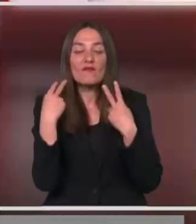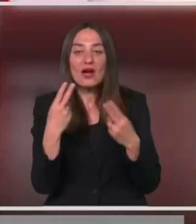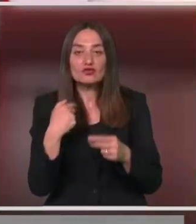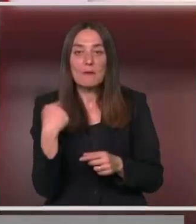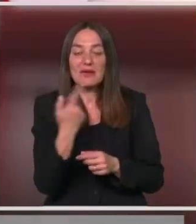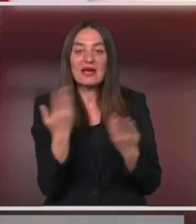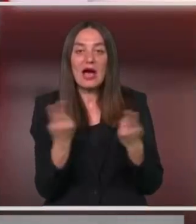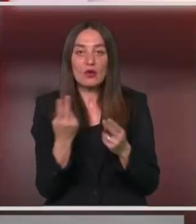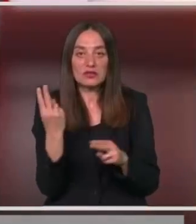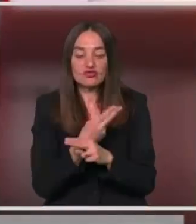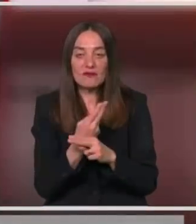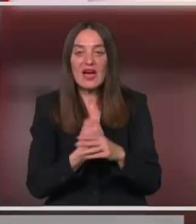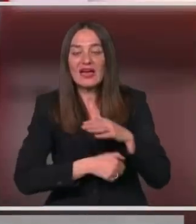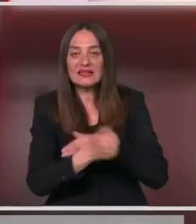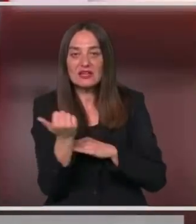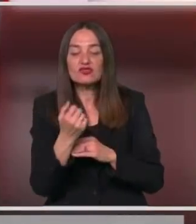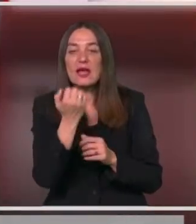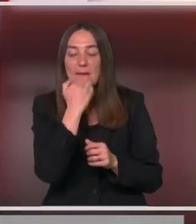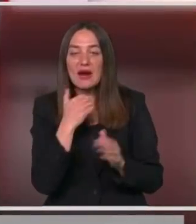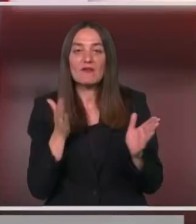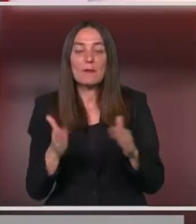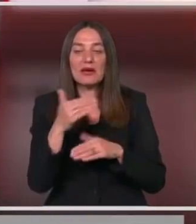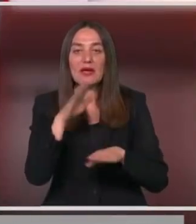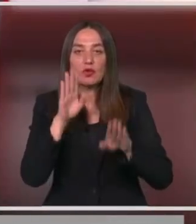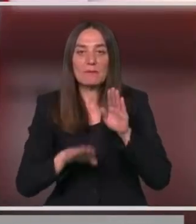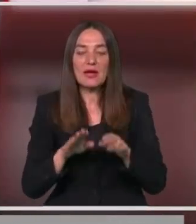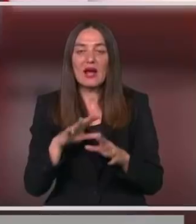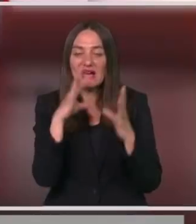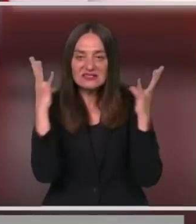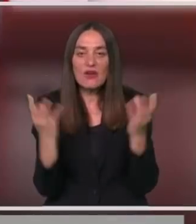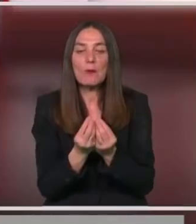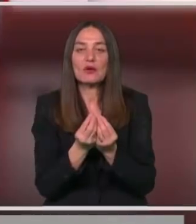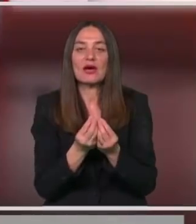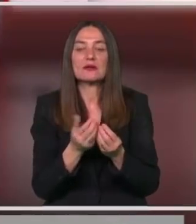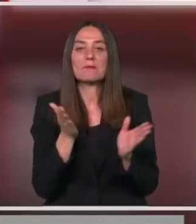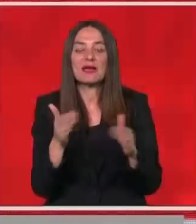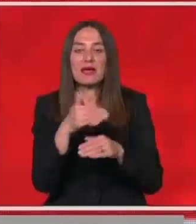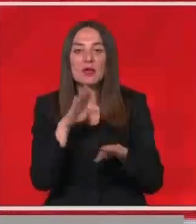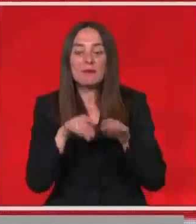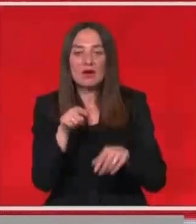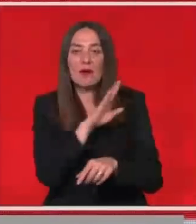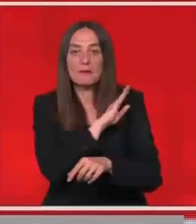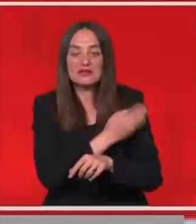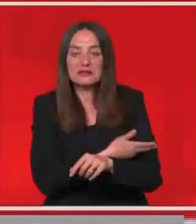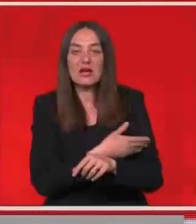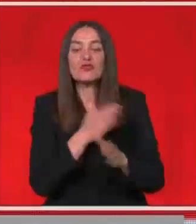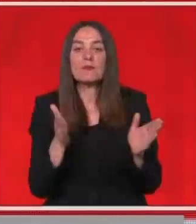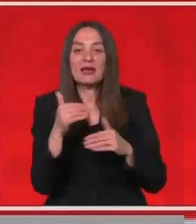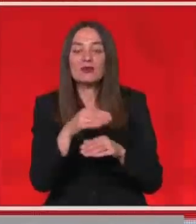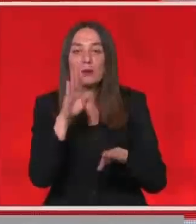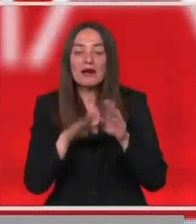mi kao država izašli sa pravim paketom mera, sveobuhvatnim paketom mera, ovako snažnim paketom mera,